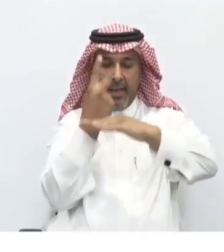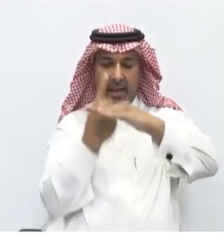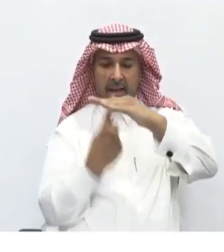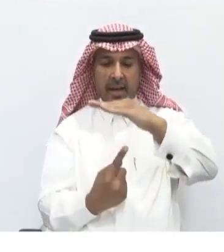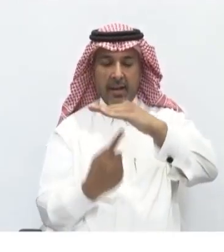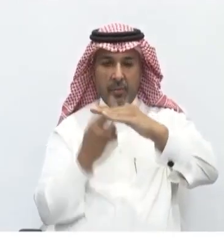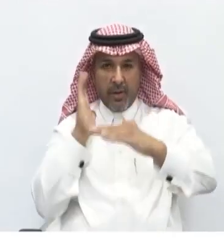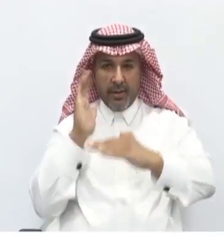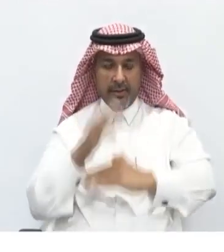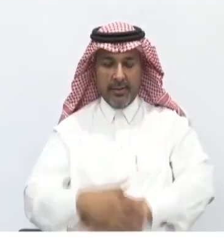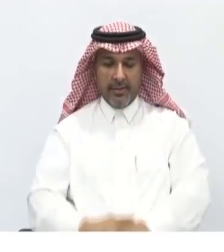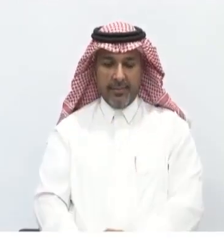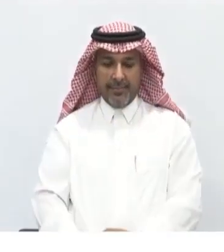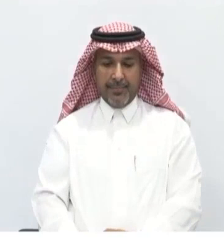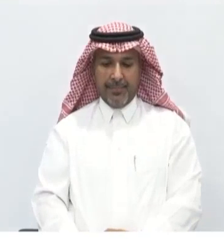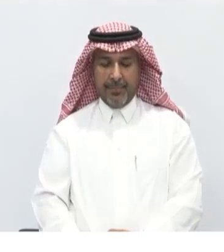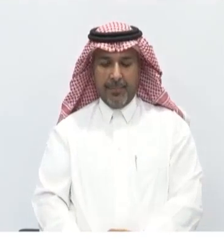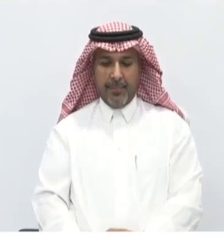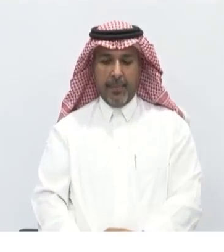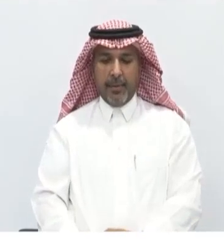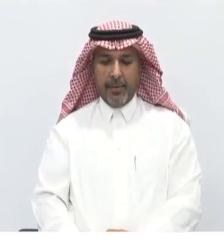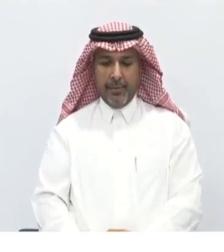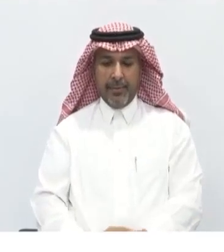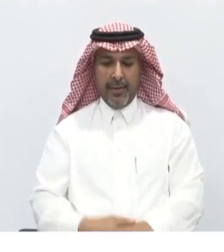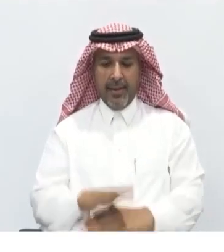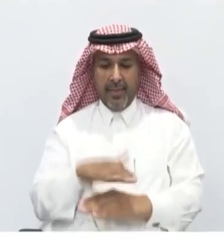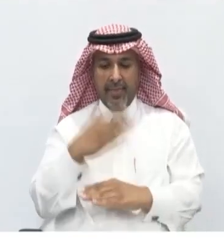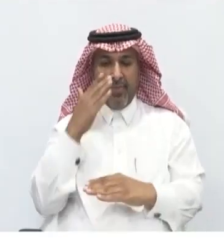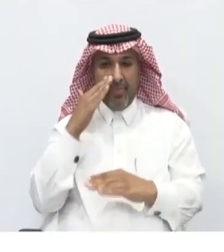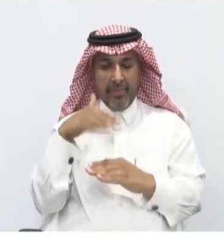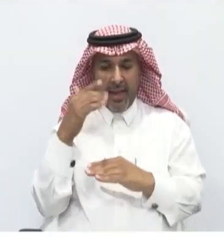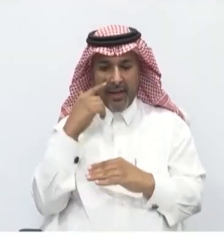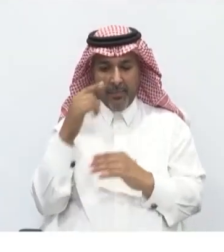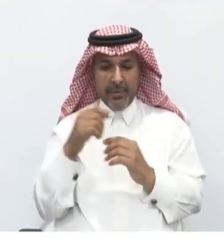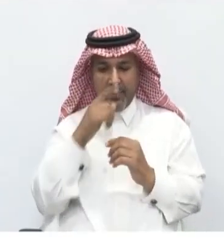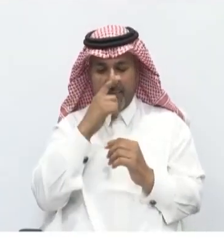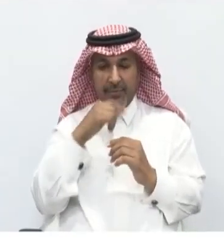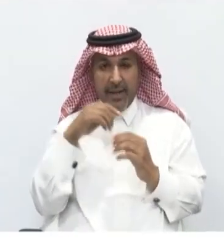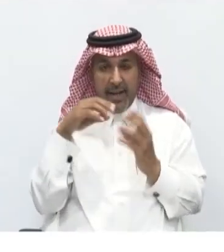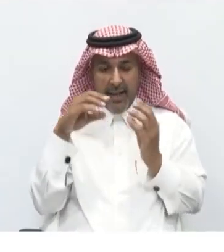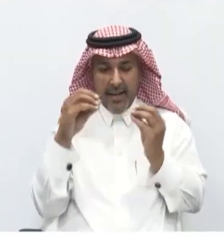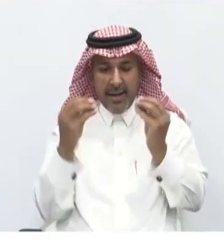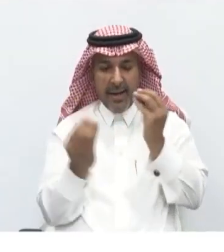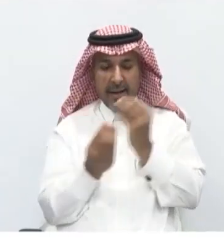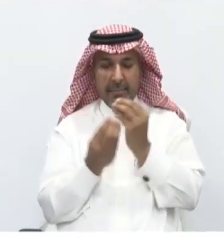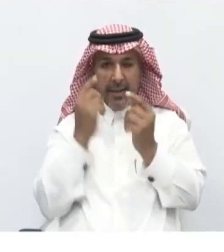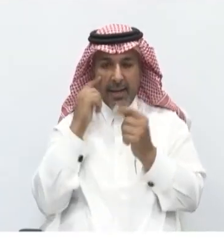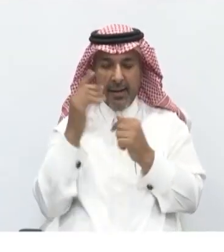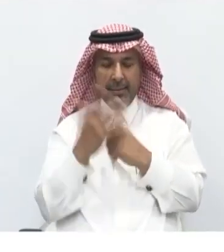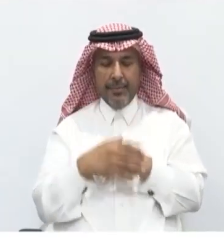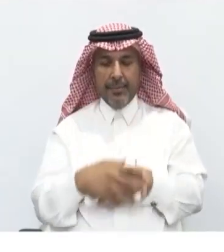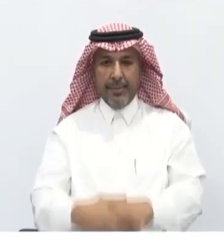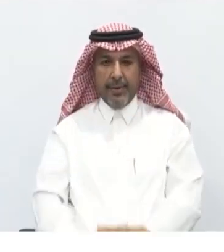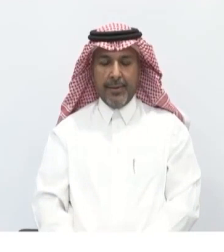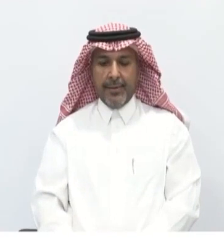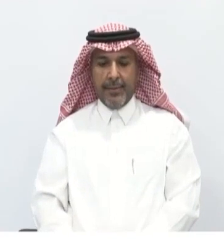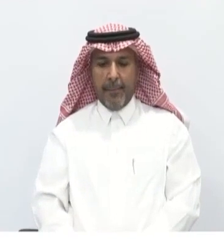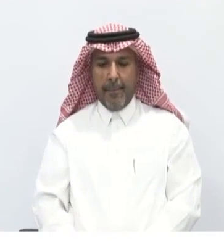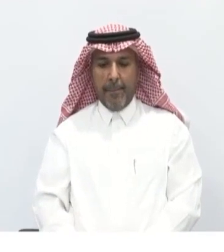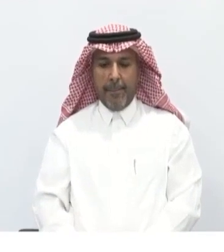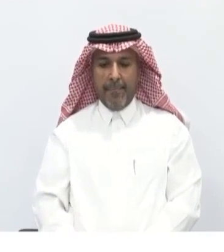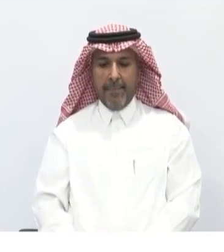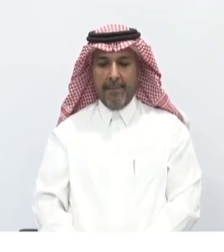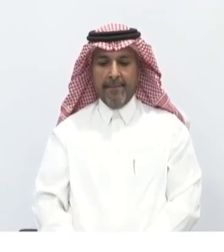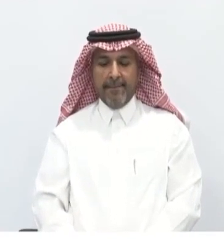على واحد مول من البرو الكسر الثاني في حين تربط النسبه الاخرى مولاه البوتاسيوم المتفاعله